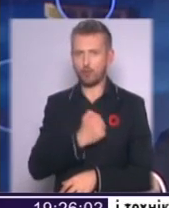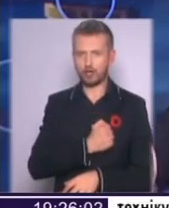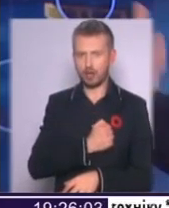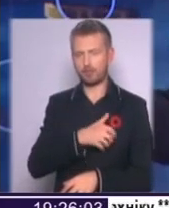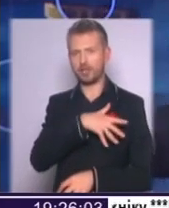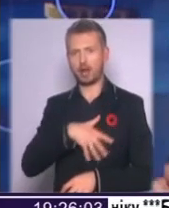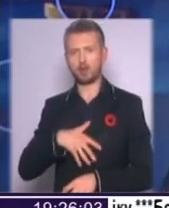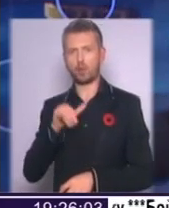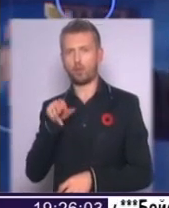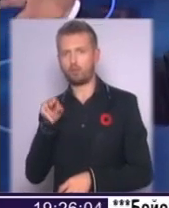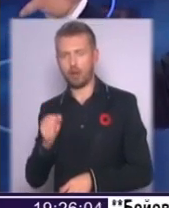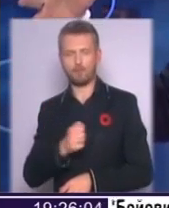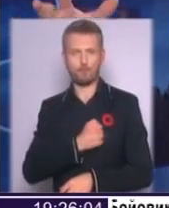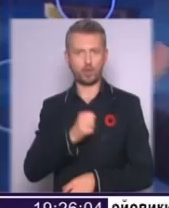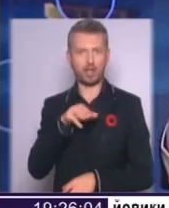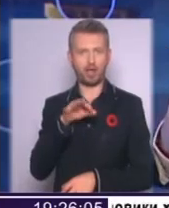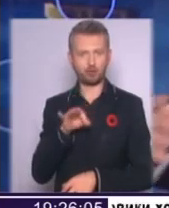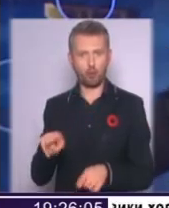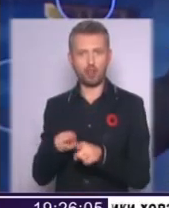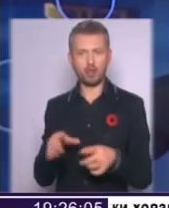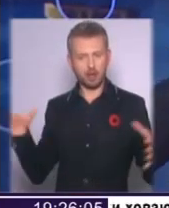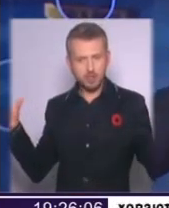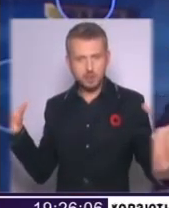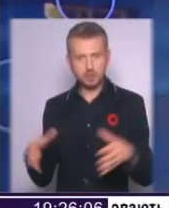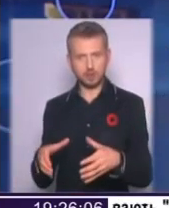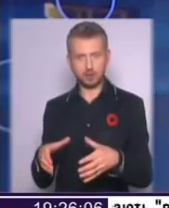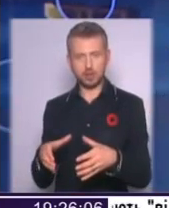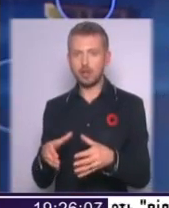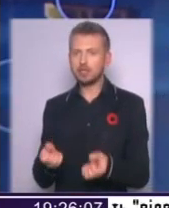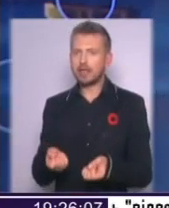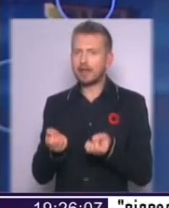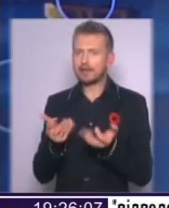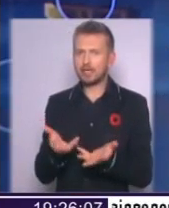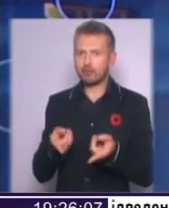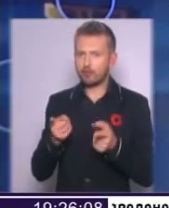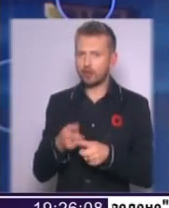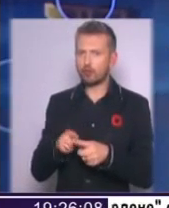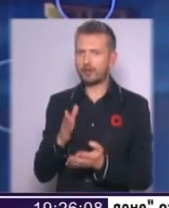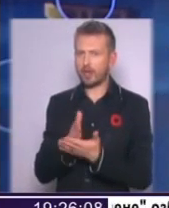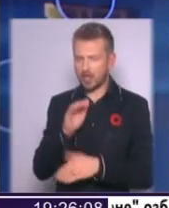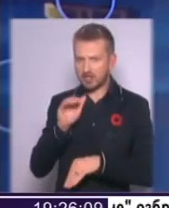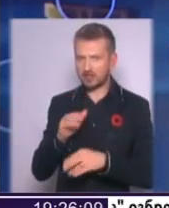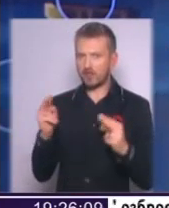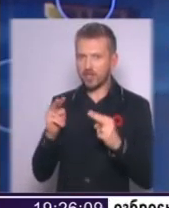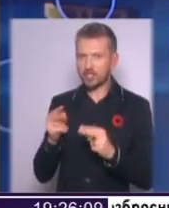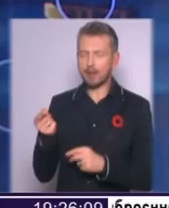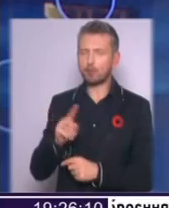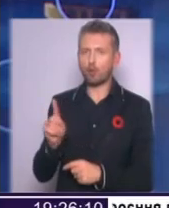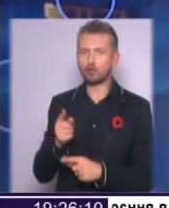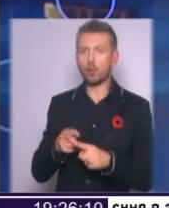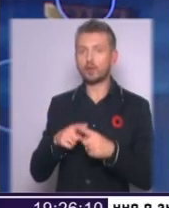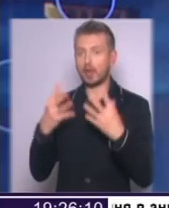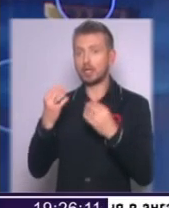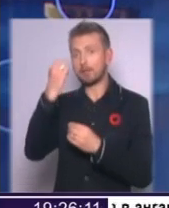ветерани УПА, і воїни АТО, от так от усі, наскільки дійсно це є свідченням того, що це, ну, День